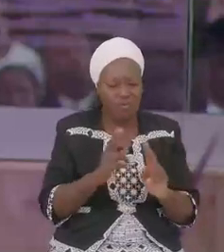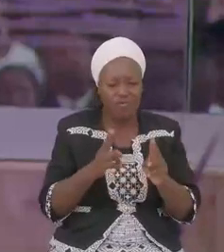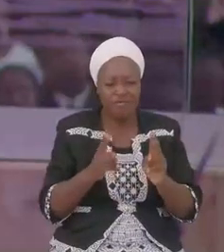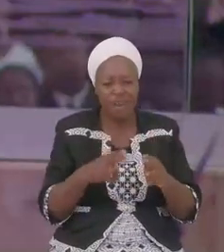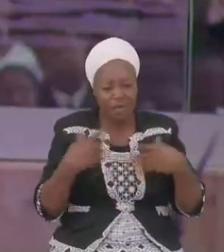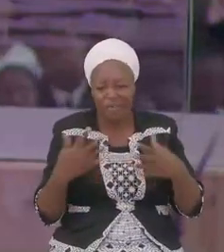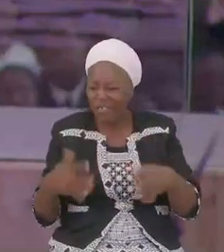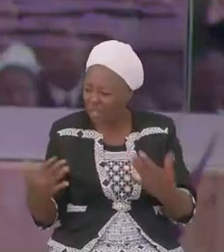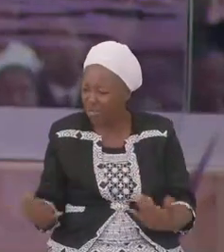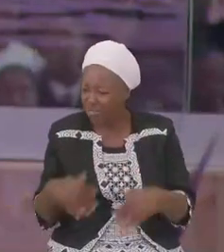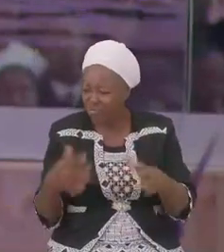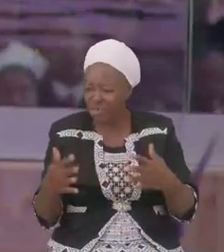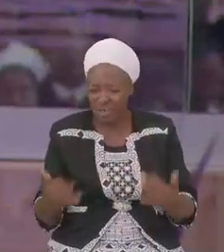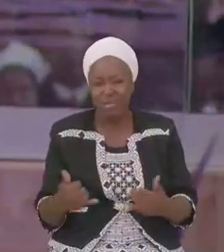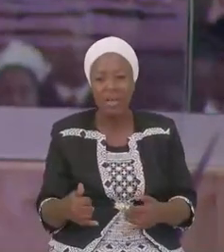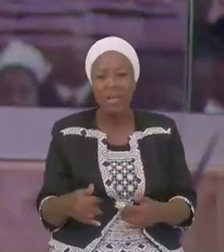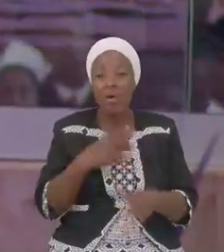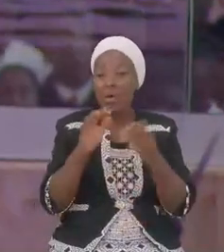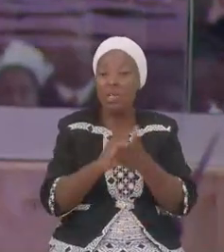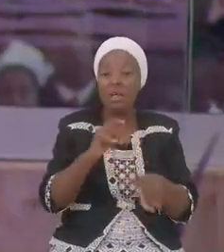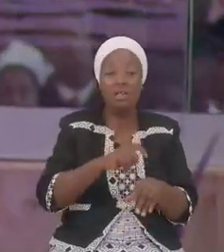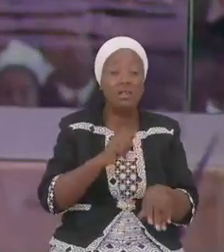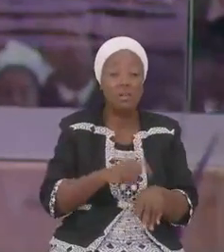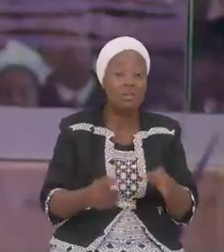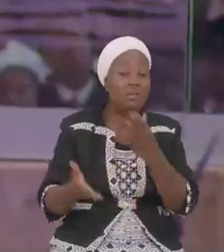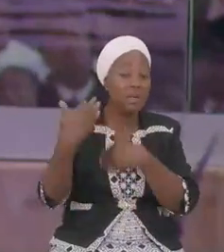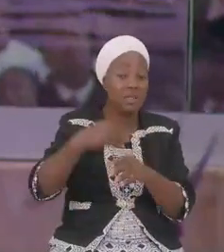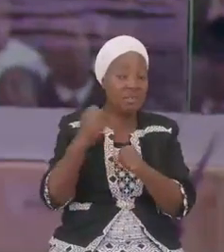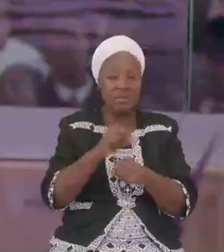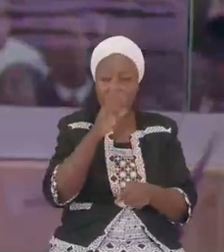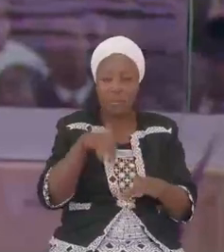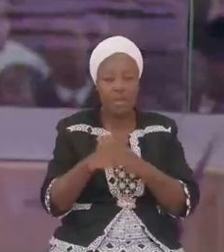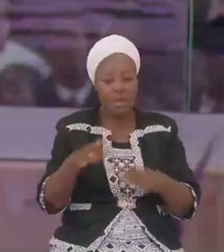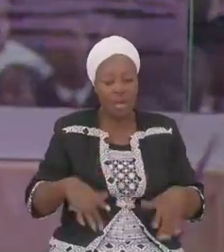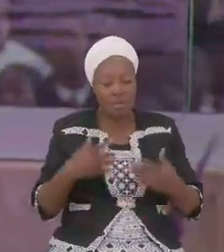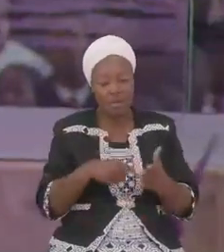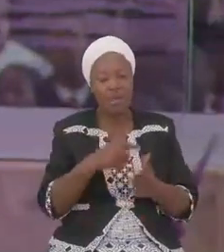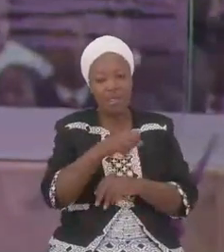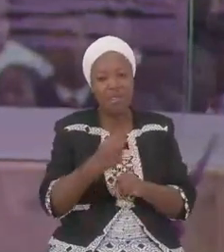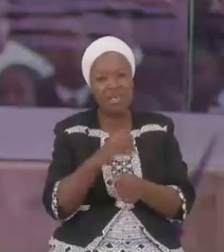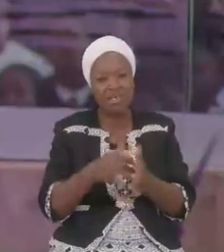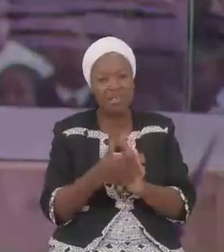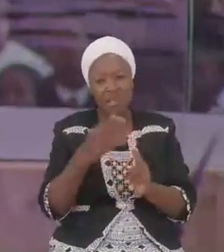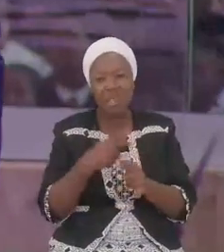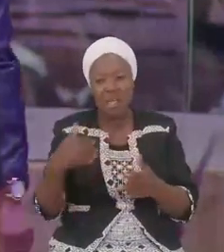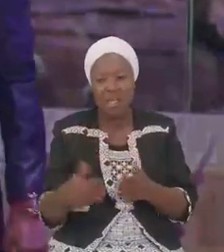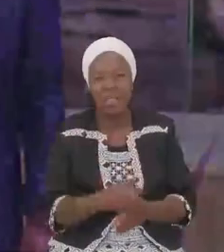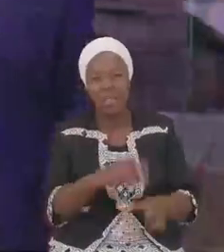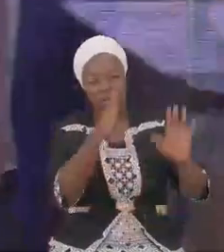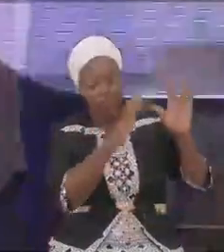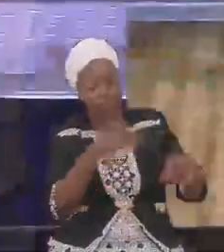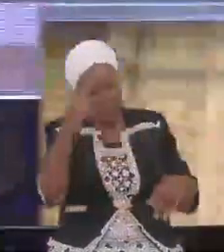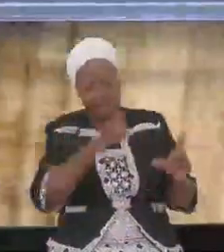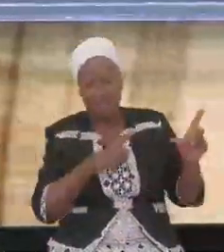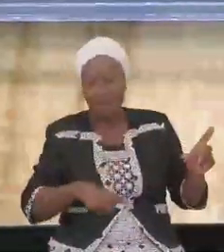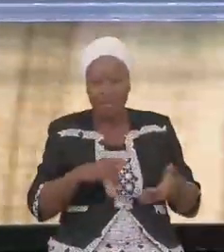Faut courir, faire vite, il faut finir vite. Ces choses de l'année passée là ne sera pas dans votre année cette année. Au nom de Jésus-Christ, une nouvelle passion pour le